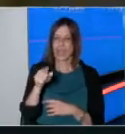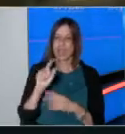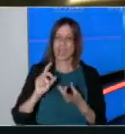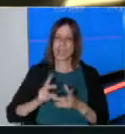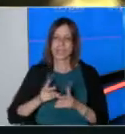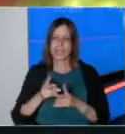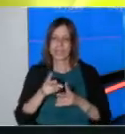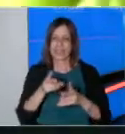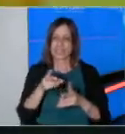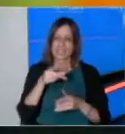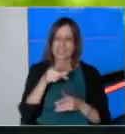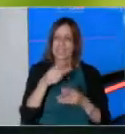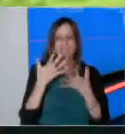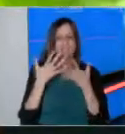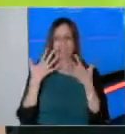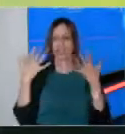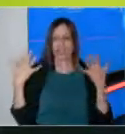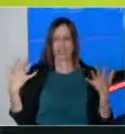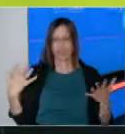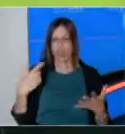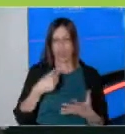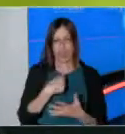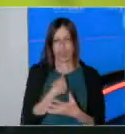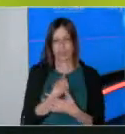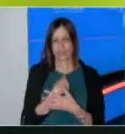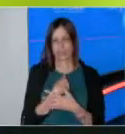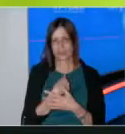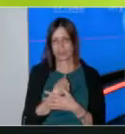המרדף הזה גדול